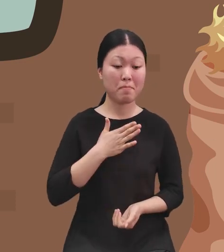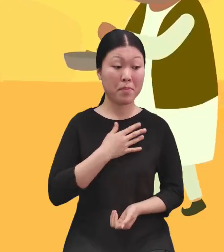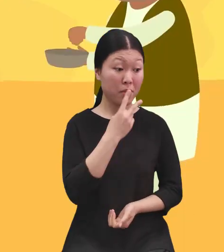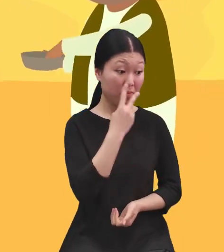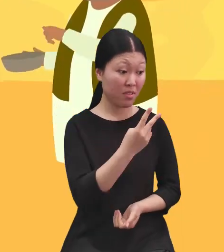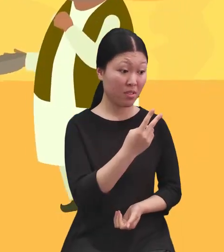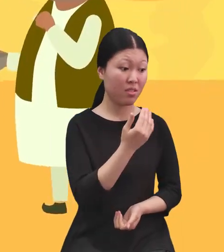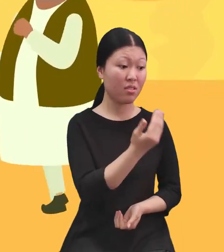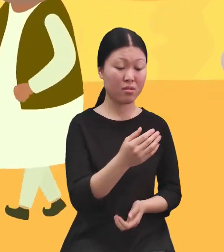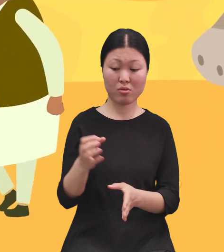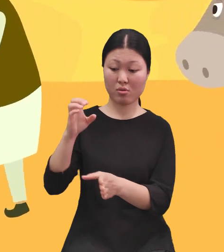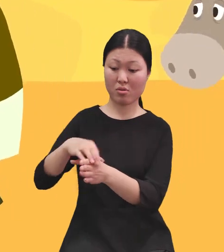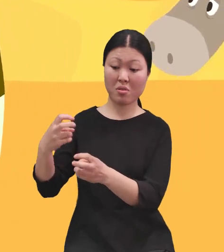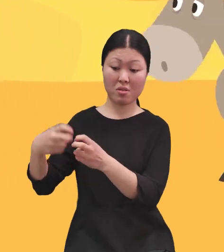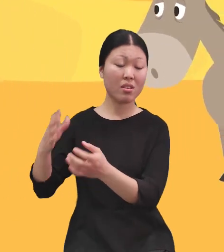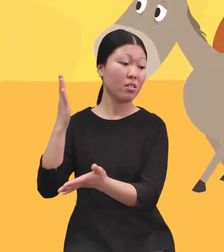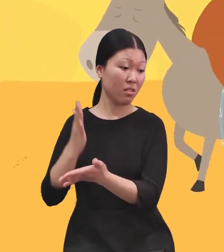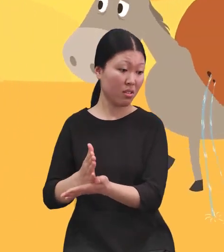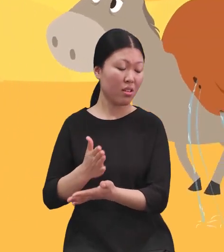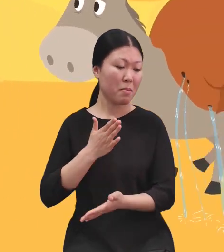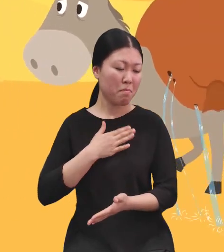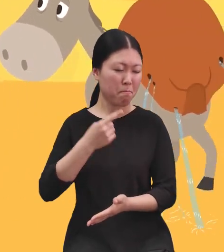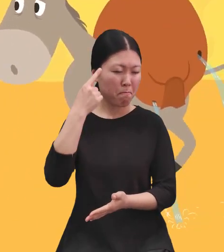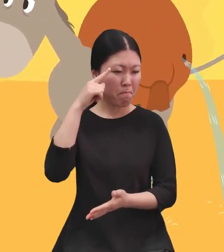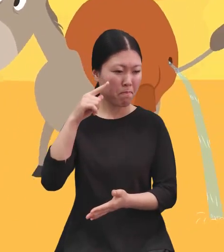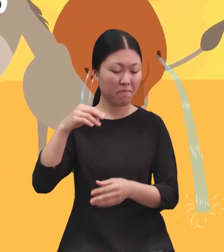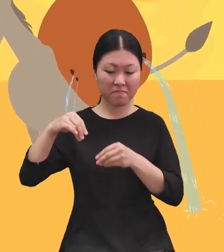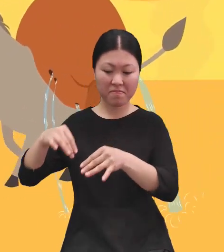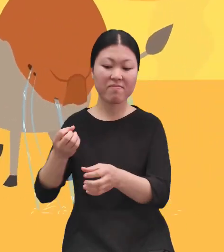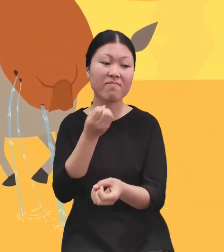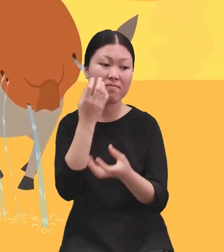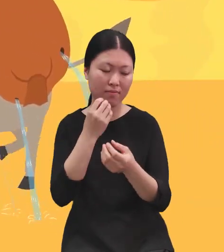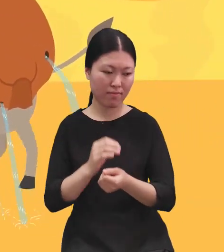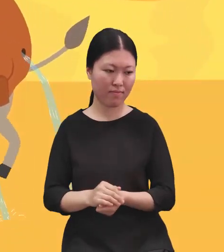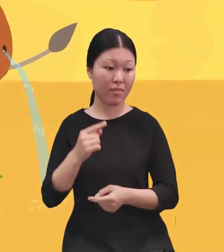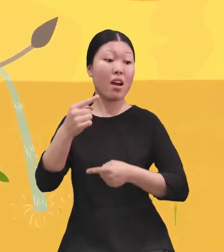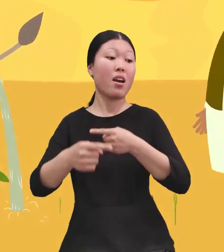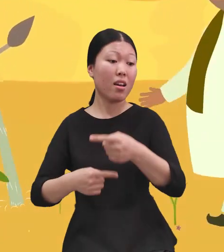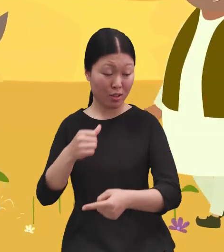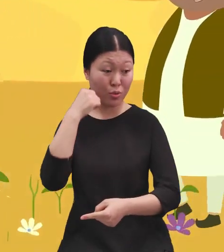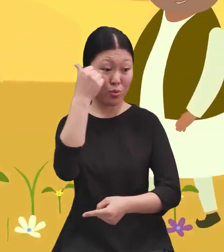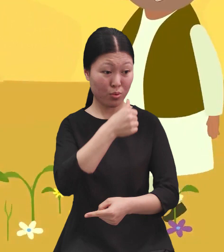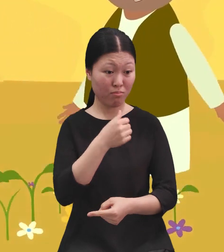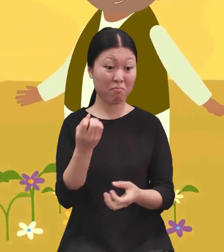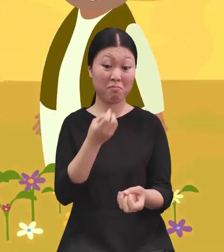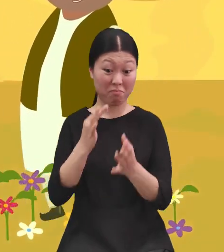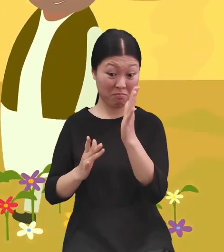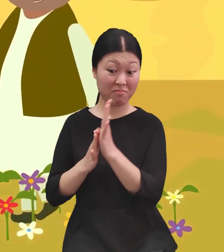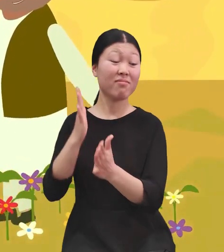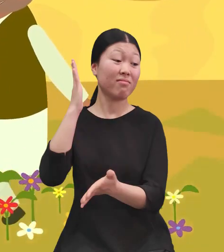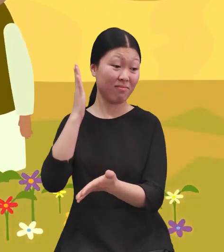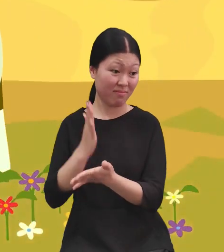көресің. Мен сенің шаначыңдың тешігі барекенім біліп, атайын жолғы гүл ұрығын сепкенімде білбеп тірсің. Бірі өк екі жылдан бере,